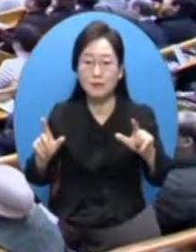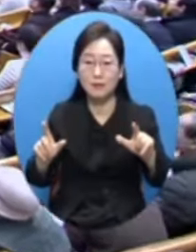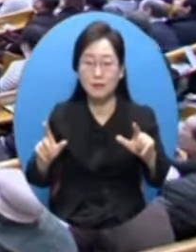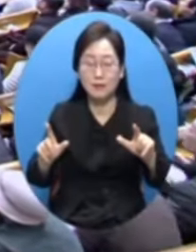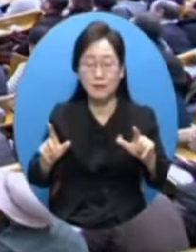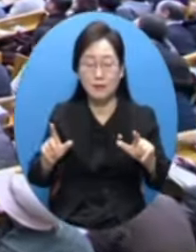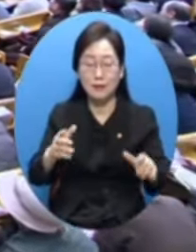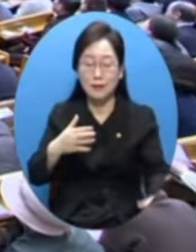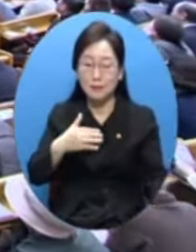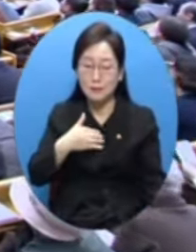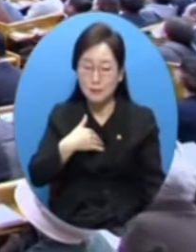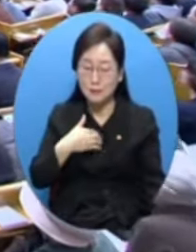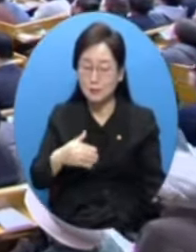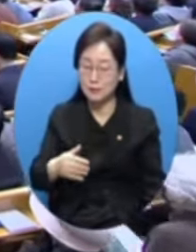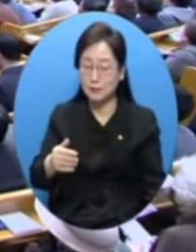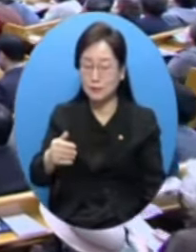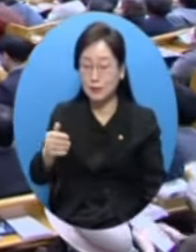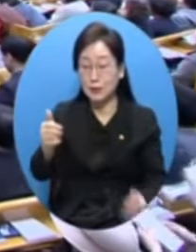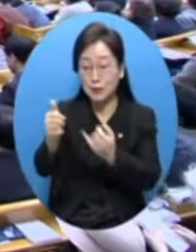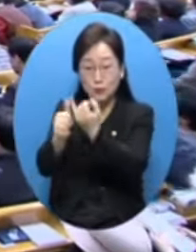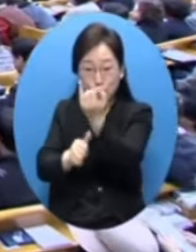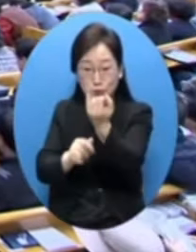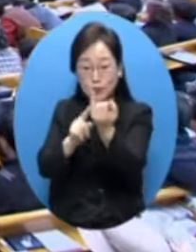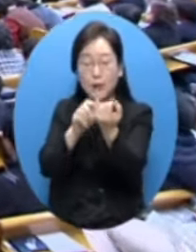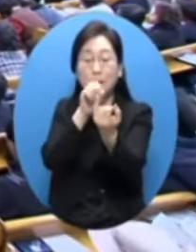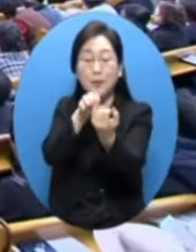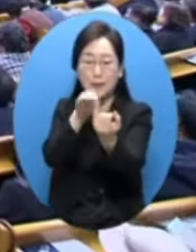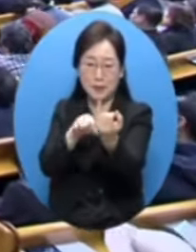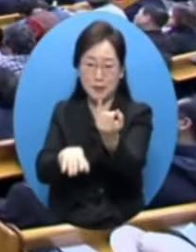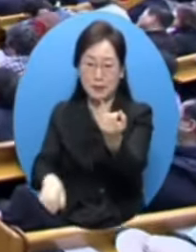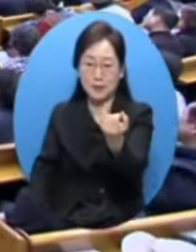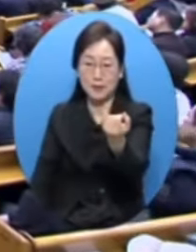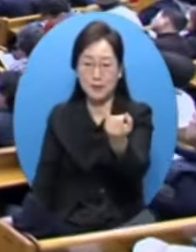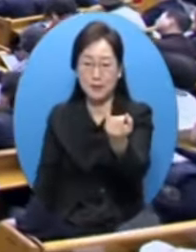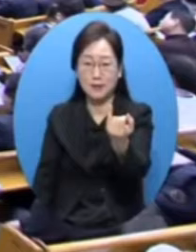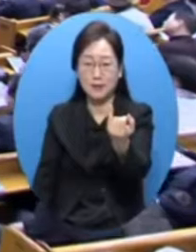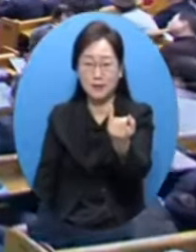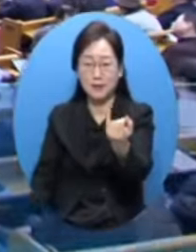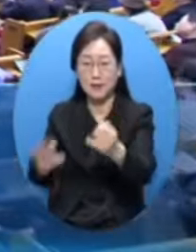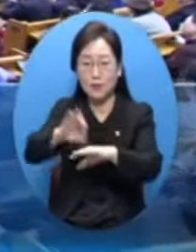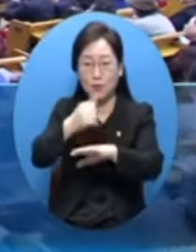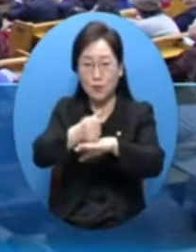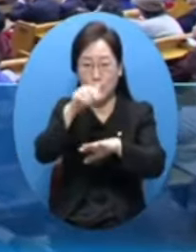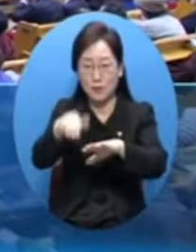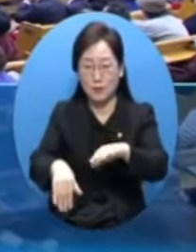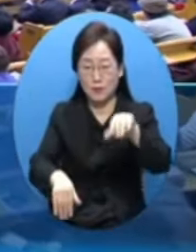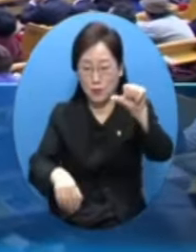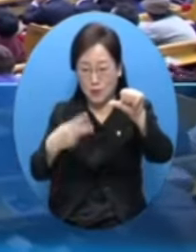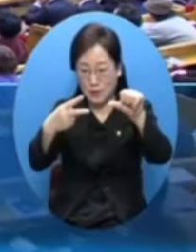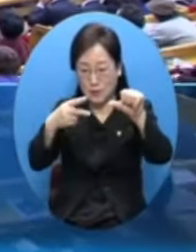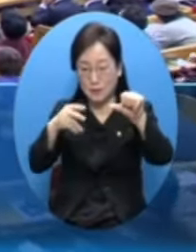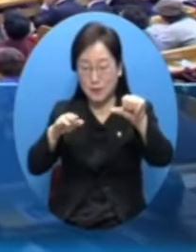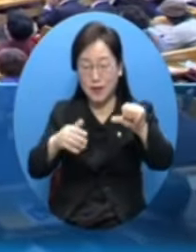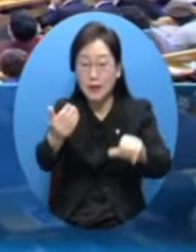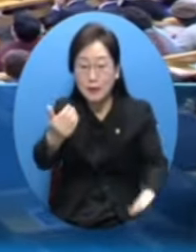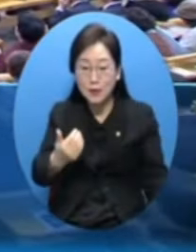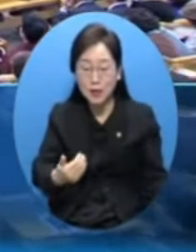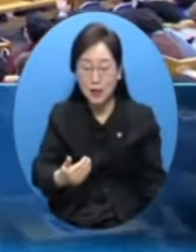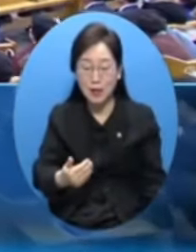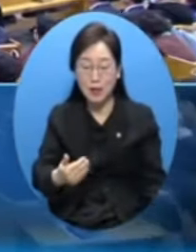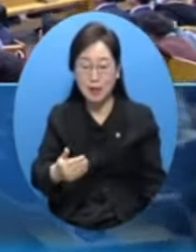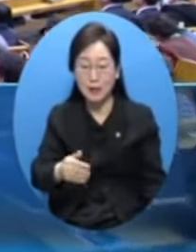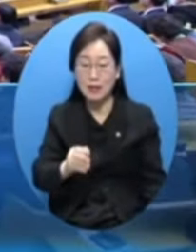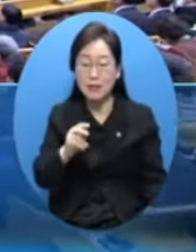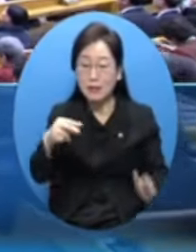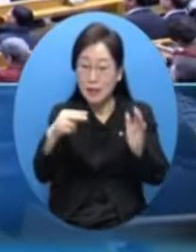자기가 섬기고 있는 나만 장군의 부인에게 이런 말을 하는 것입니다. 열왕기하 5장 2절 3절입니다. 전에 아람 사람이 떼를